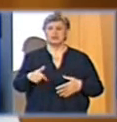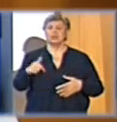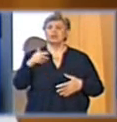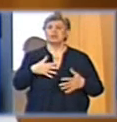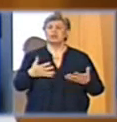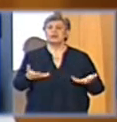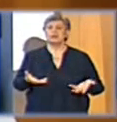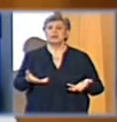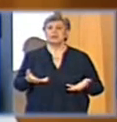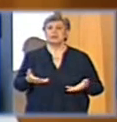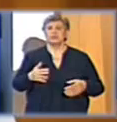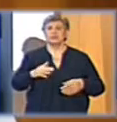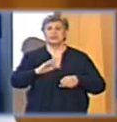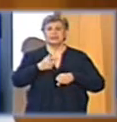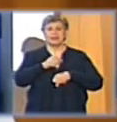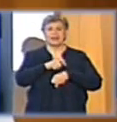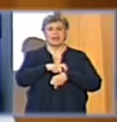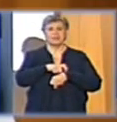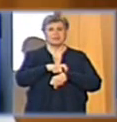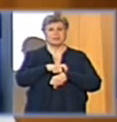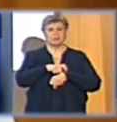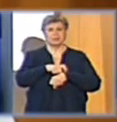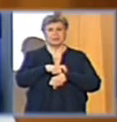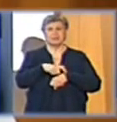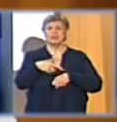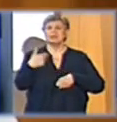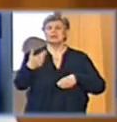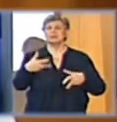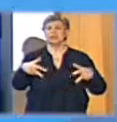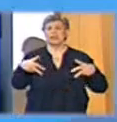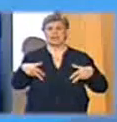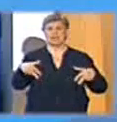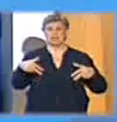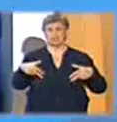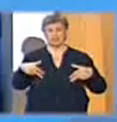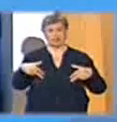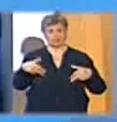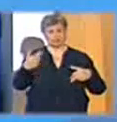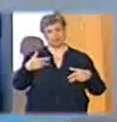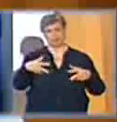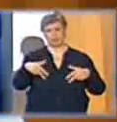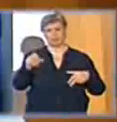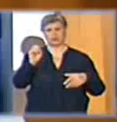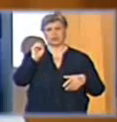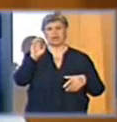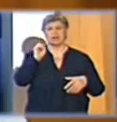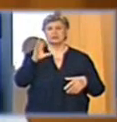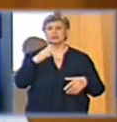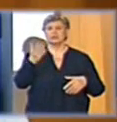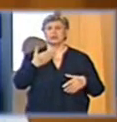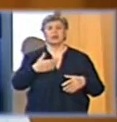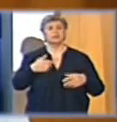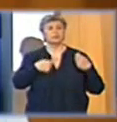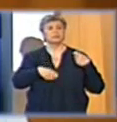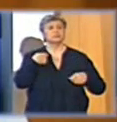Σοφιά όταν ήδη υπάρχει μια επίσημη αντίδραση από πλευράς της κυβέρνησης, μάλιστα από το Υπουργείο Εξωτερικών προς την τουρκική κυβέρνηση.